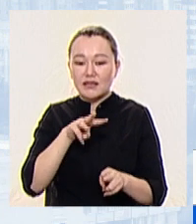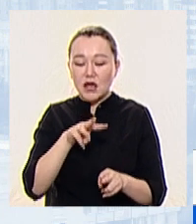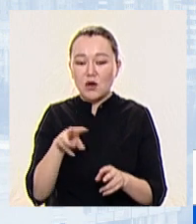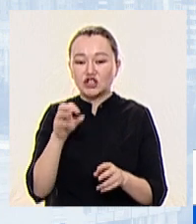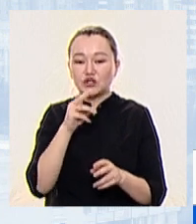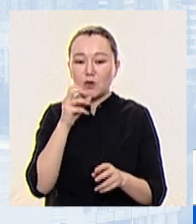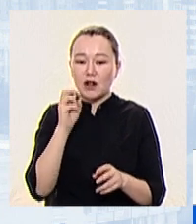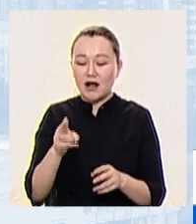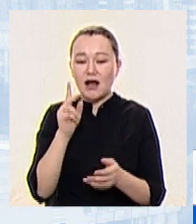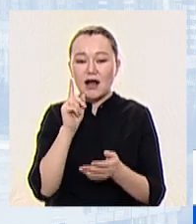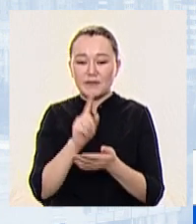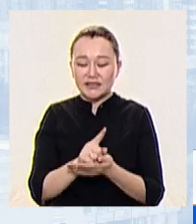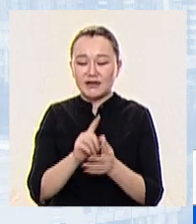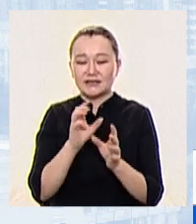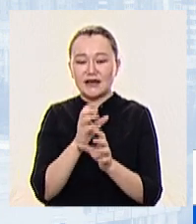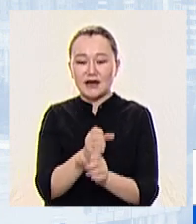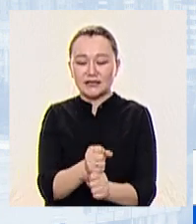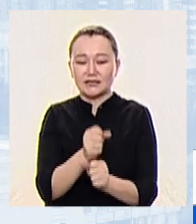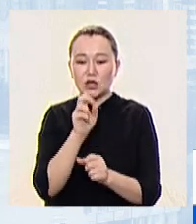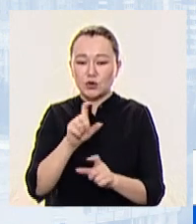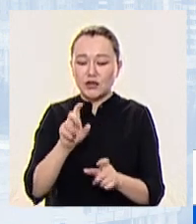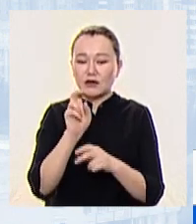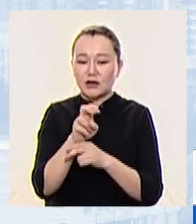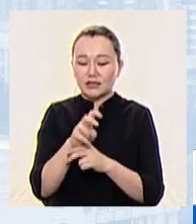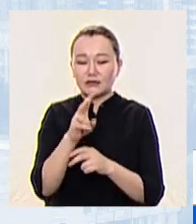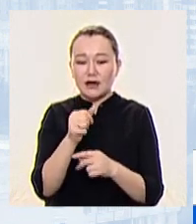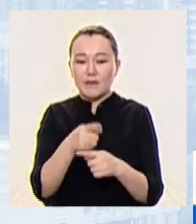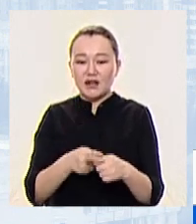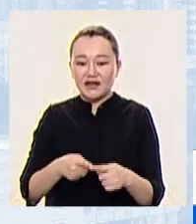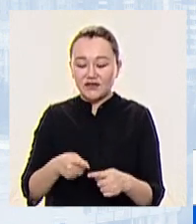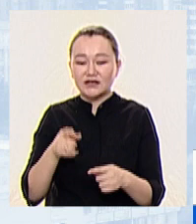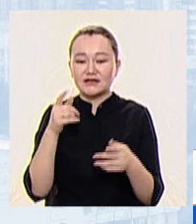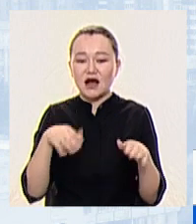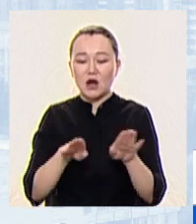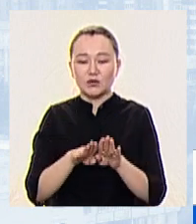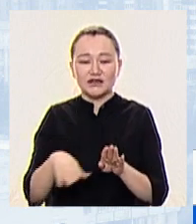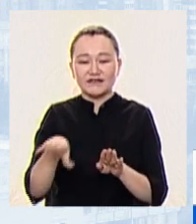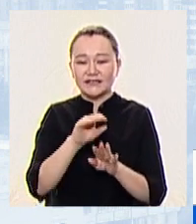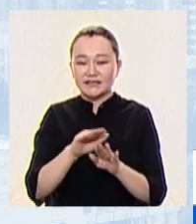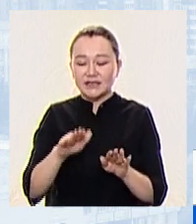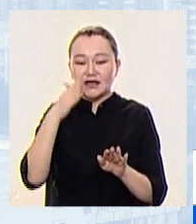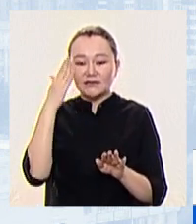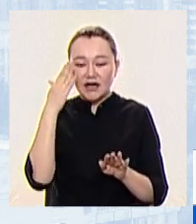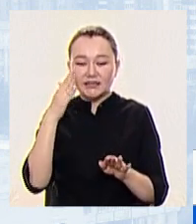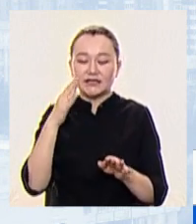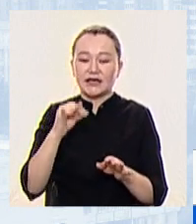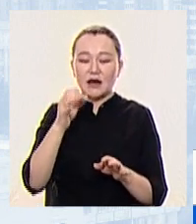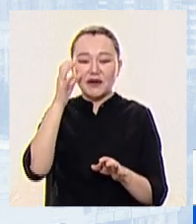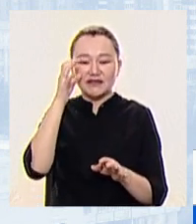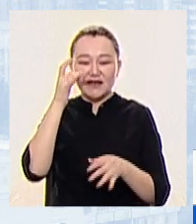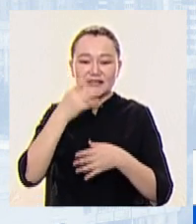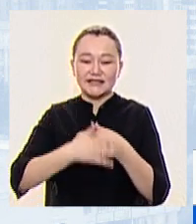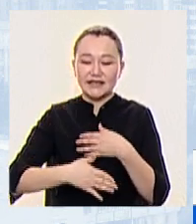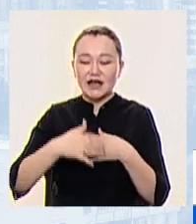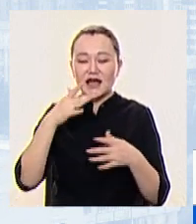курорт Шимбулак обязали сократить количество посетителей наполовину. Закроются все детские развлекательные и образовательные